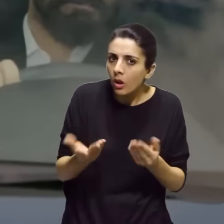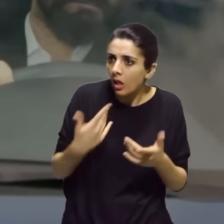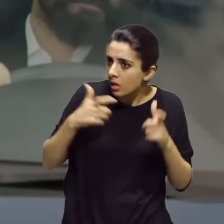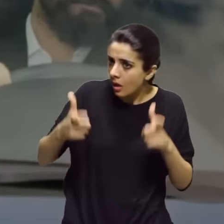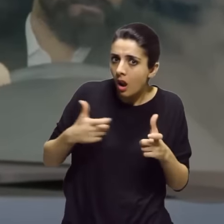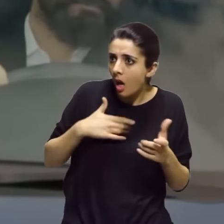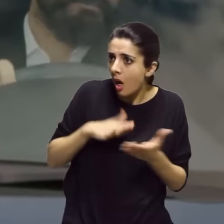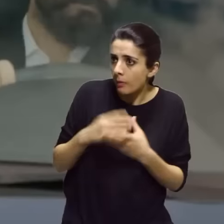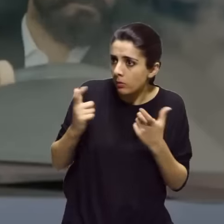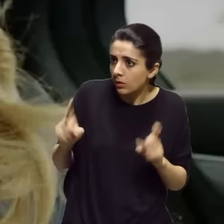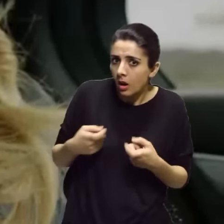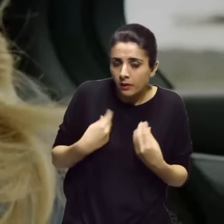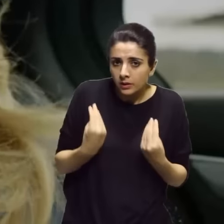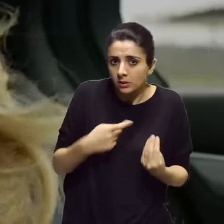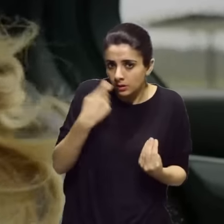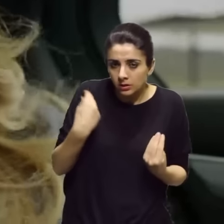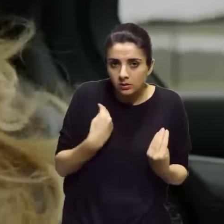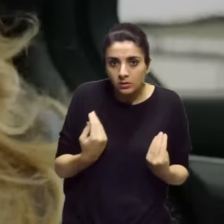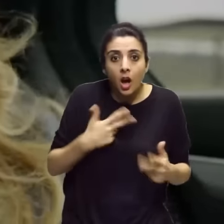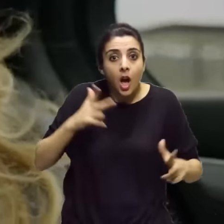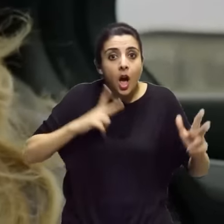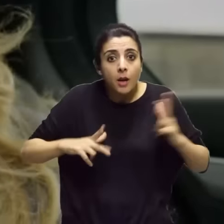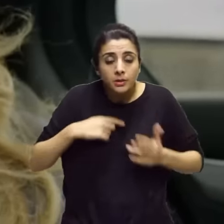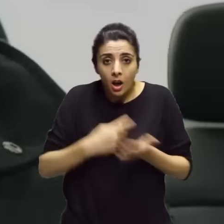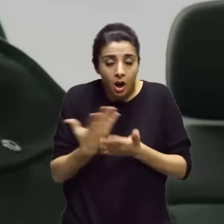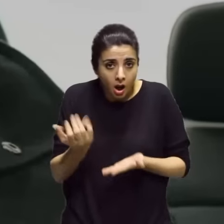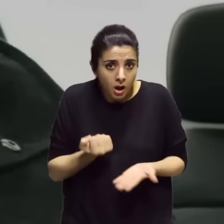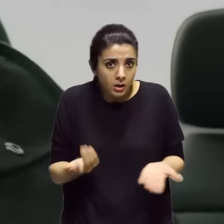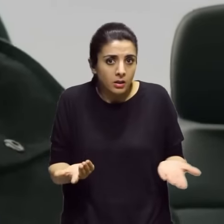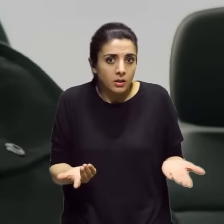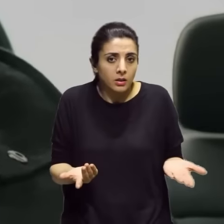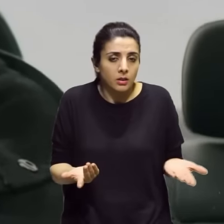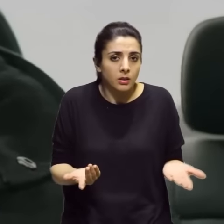burada ben senin için ne yapabilir misin bana için? Ya bana üst baş bir şey alın ya.